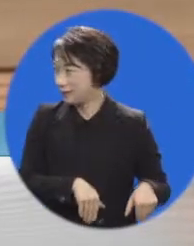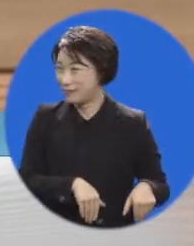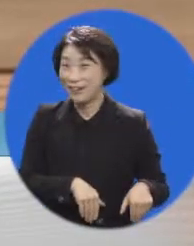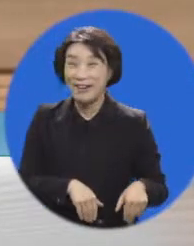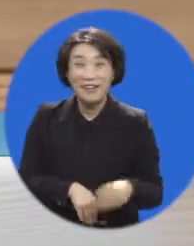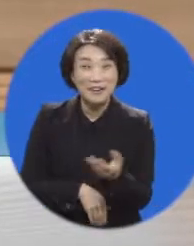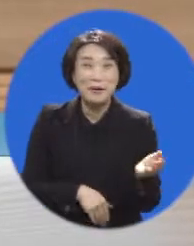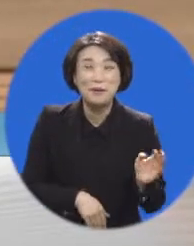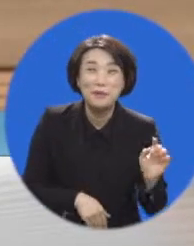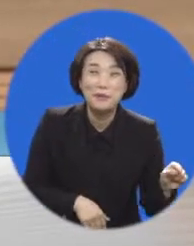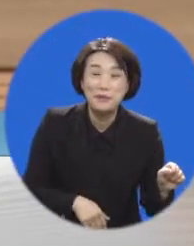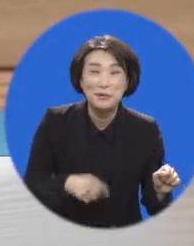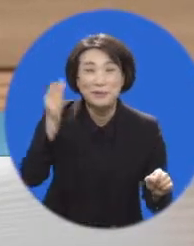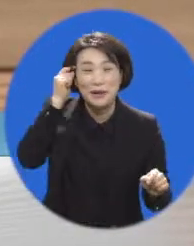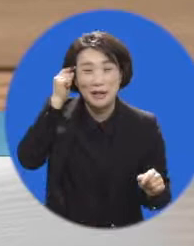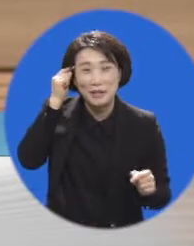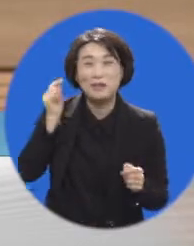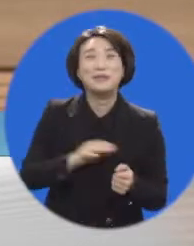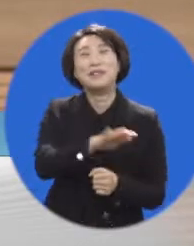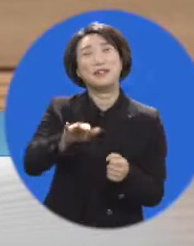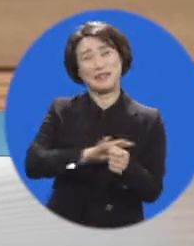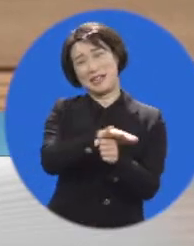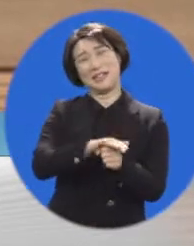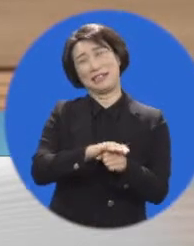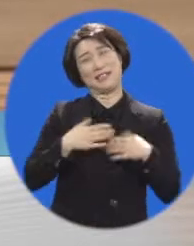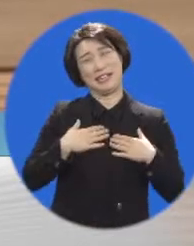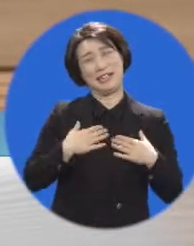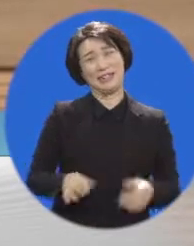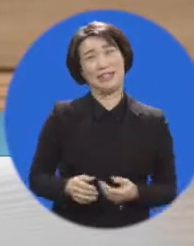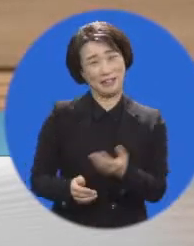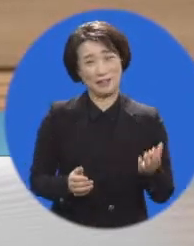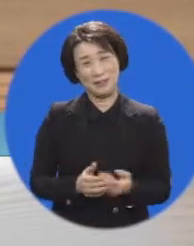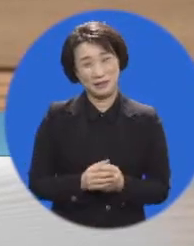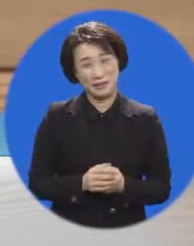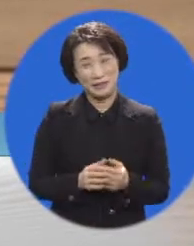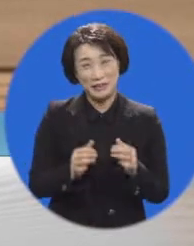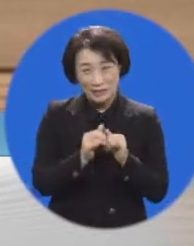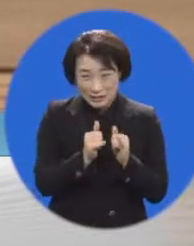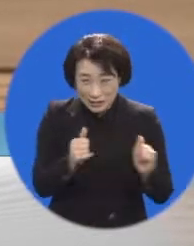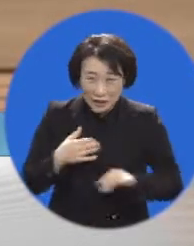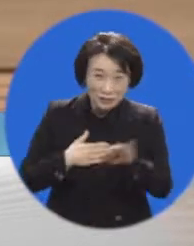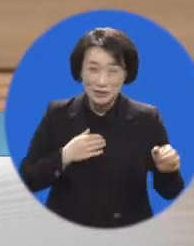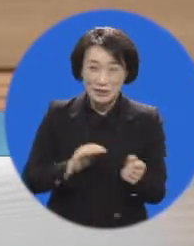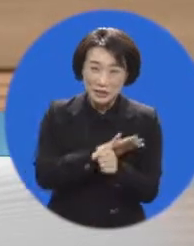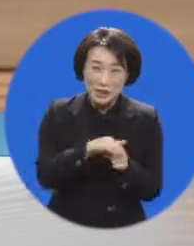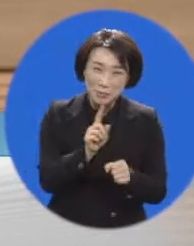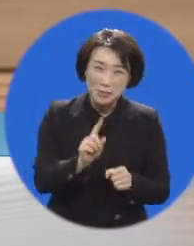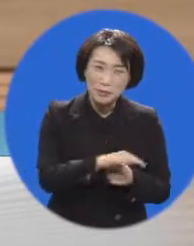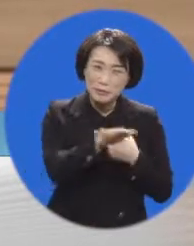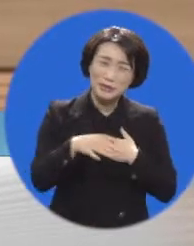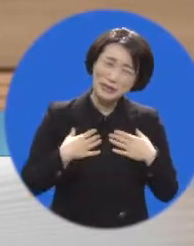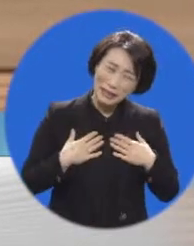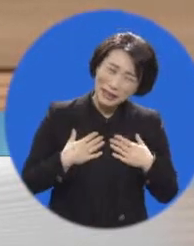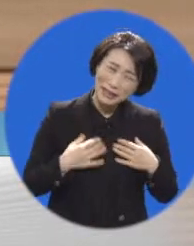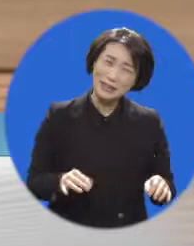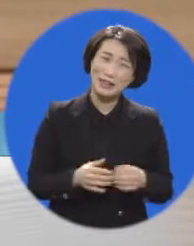끝나버렸어. 왜? 우리는 사랑이 그 정도로 약해. 우리의 사랑의 힘은 그 정도로 약하고